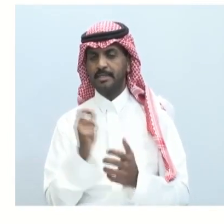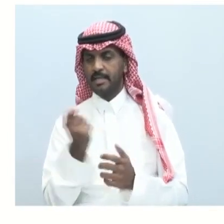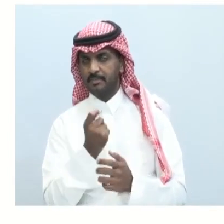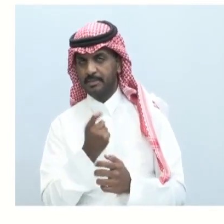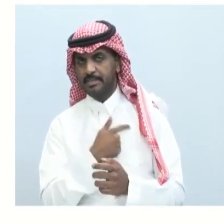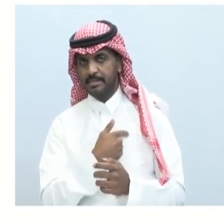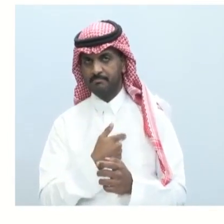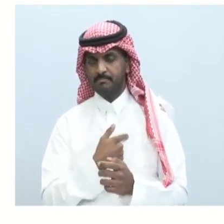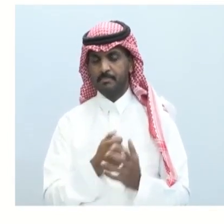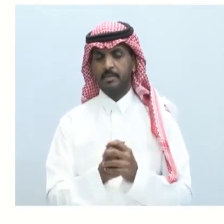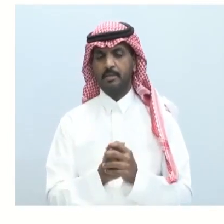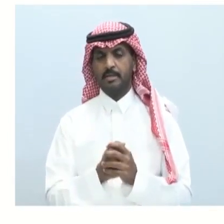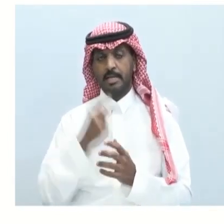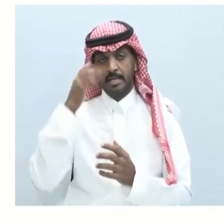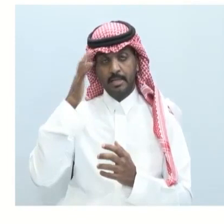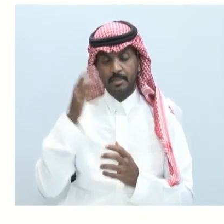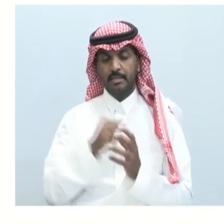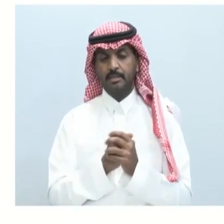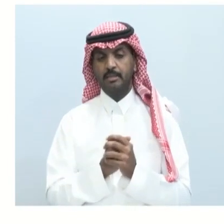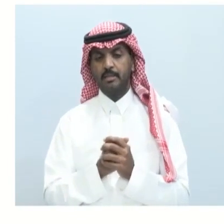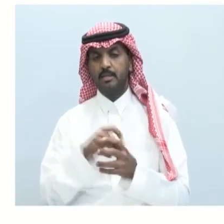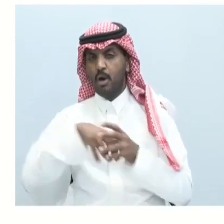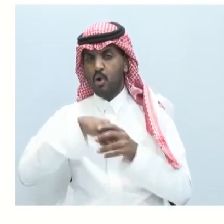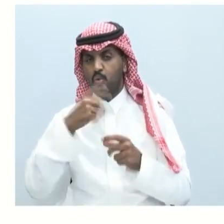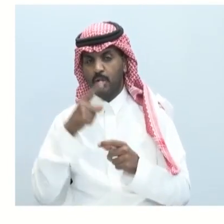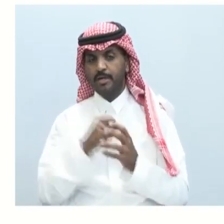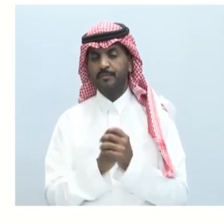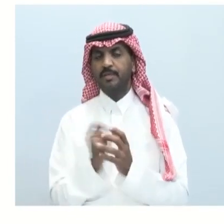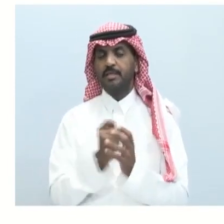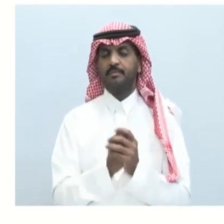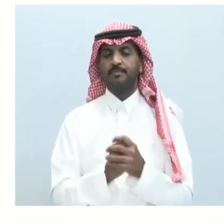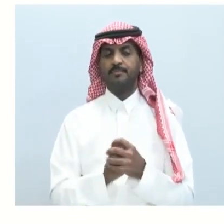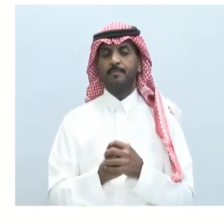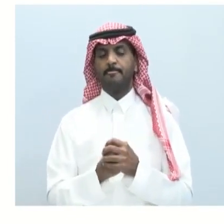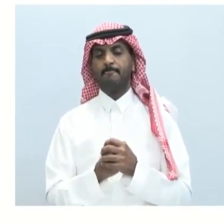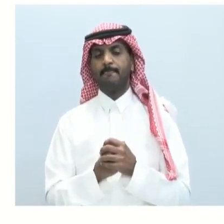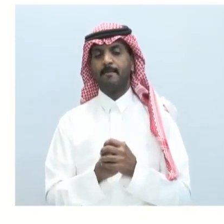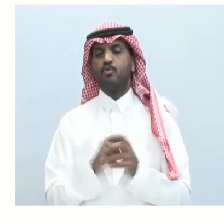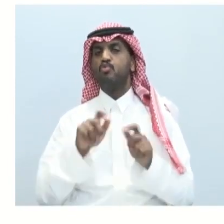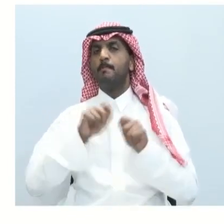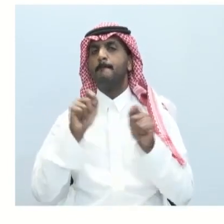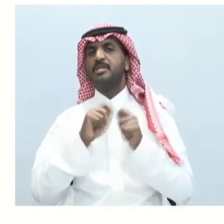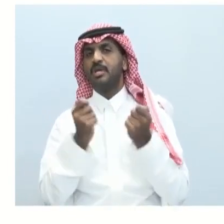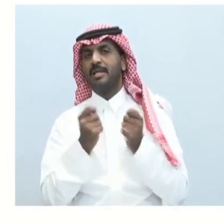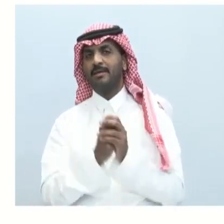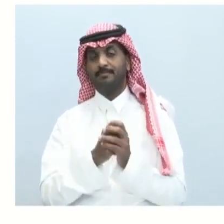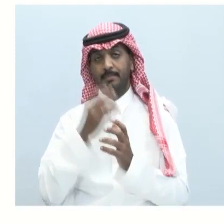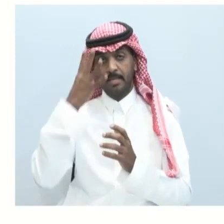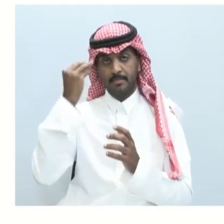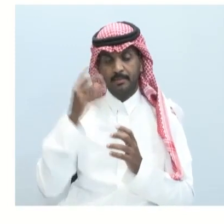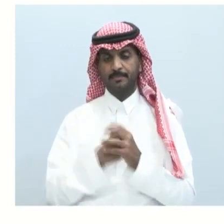الاسم العلمي لمخلوق حي في كتاب او في مجله علميه فانه